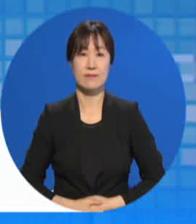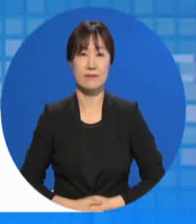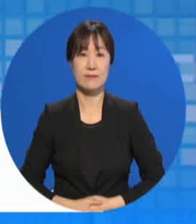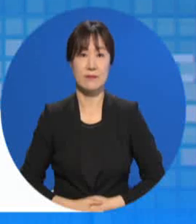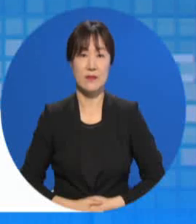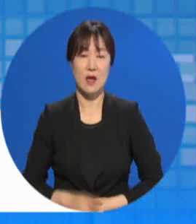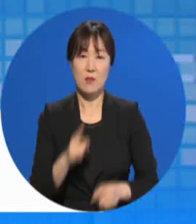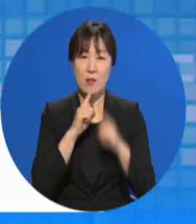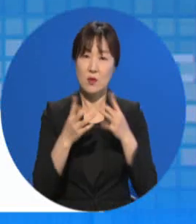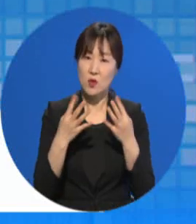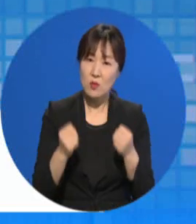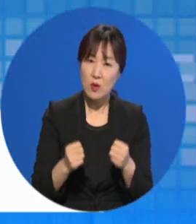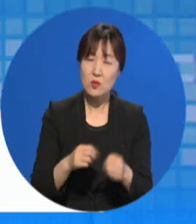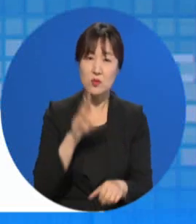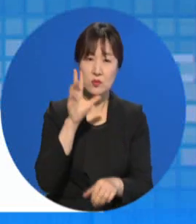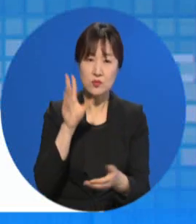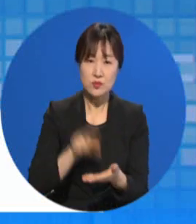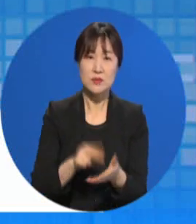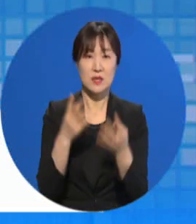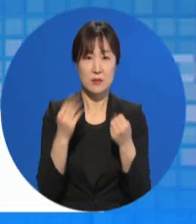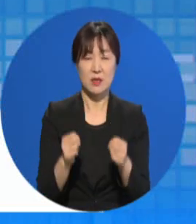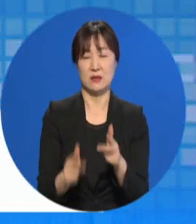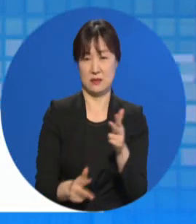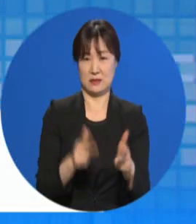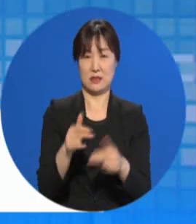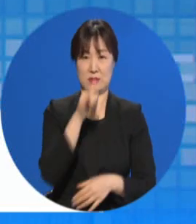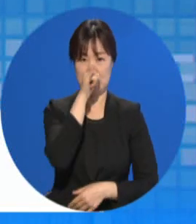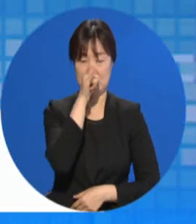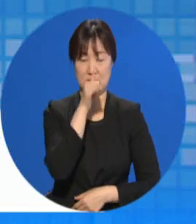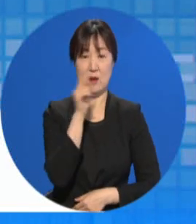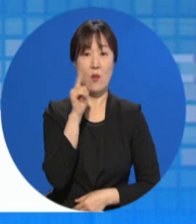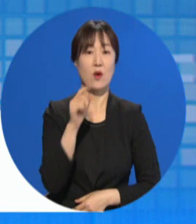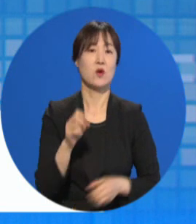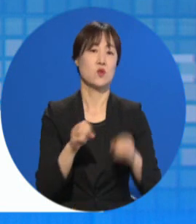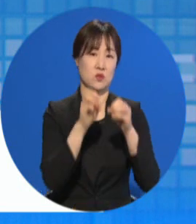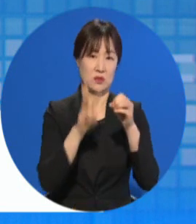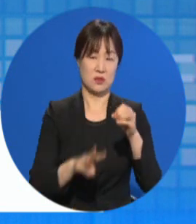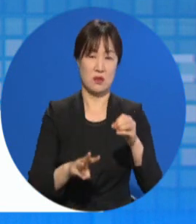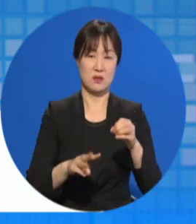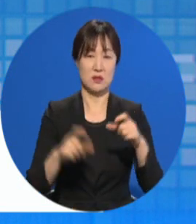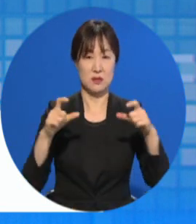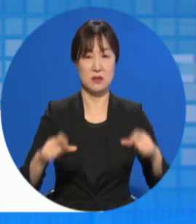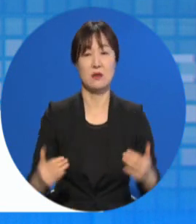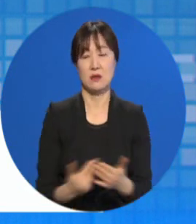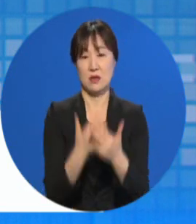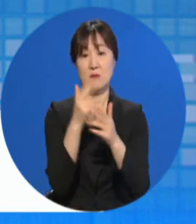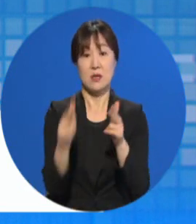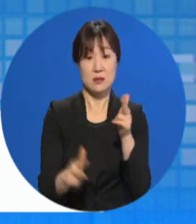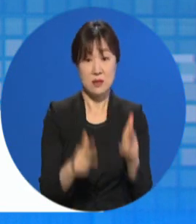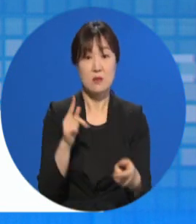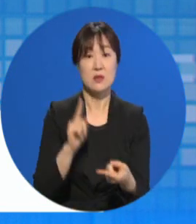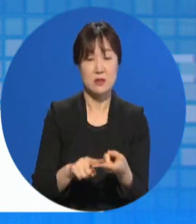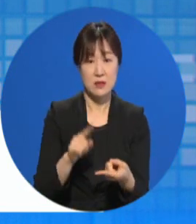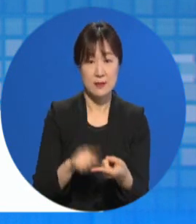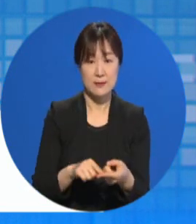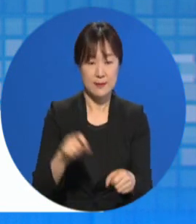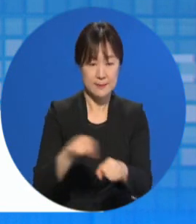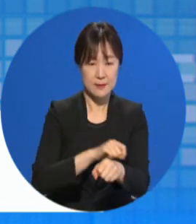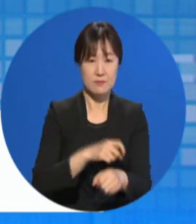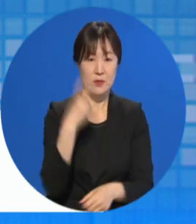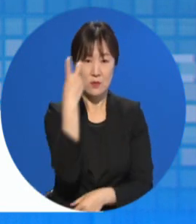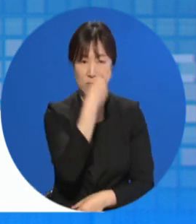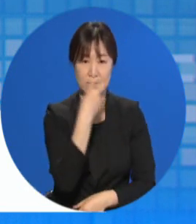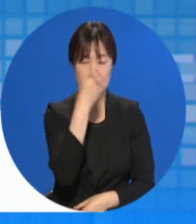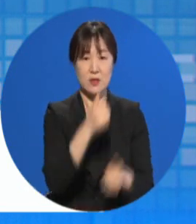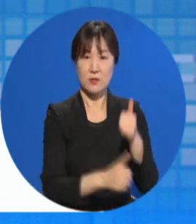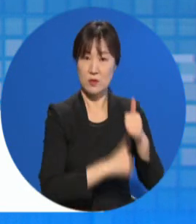네, 말도 많고 탈도 많았던 사업이죠. 웅천 택지 개발 사업의 실태 파악을 위한 여수시의회 특별위원회가 이달